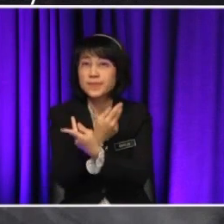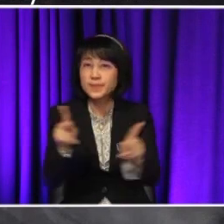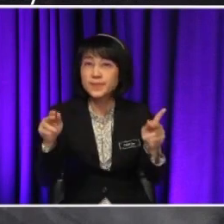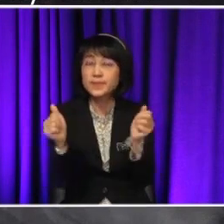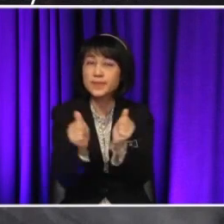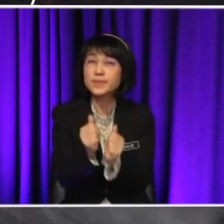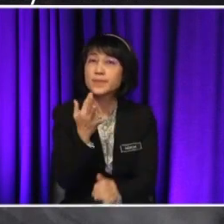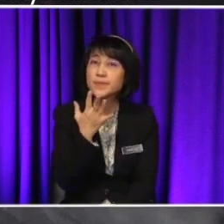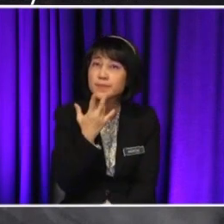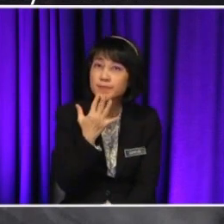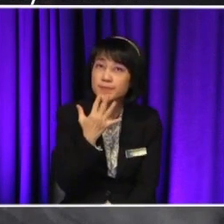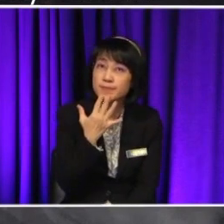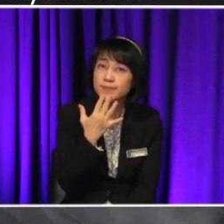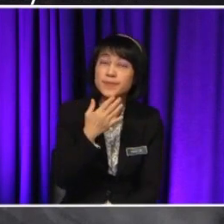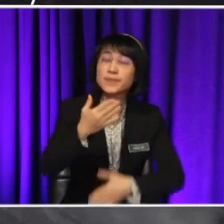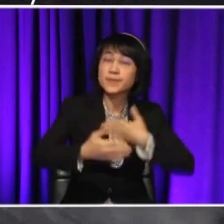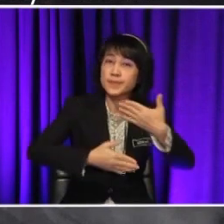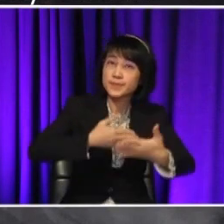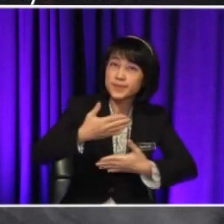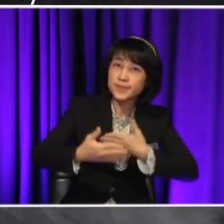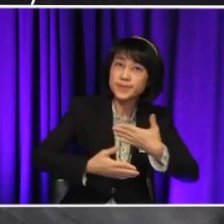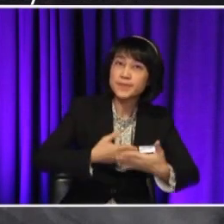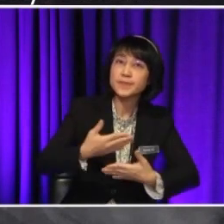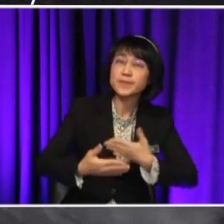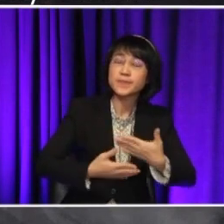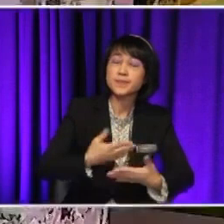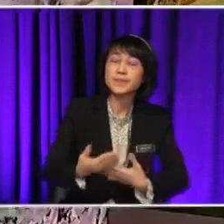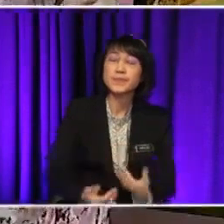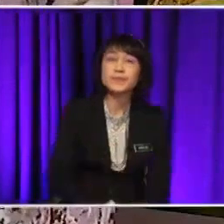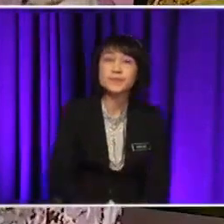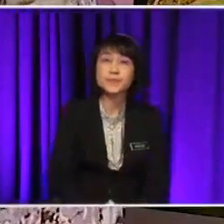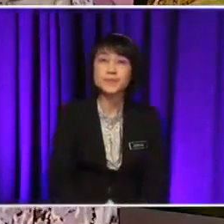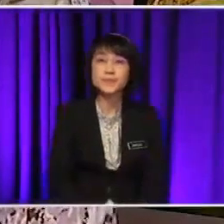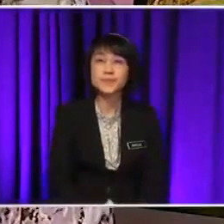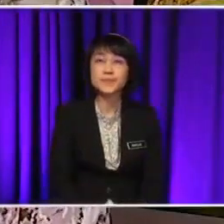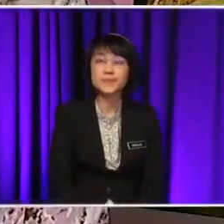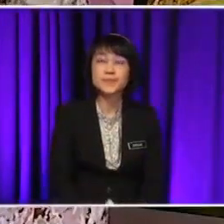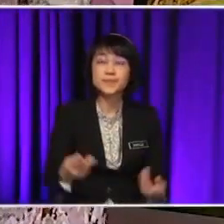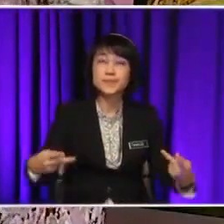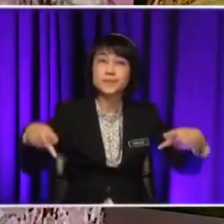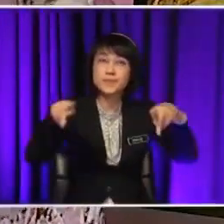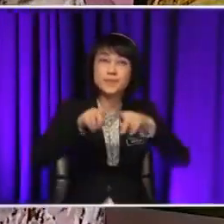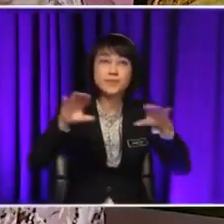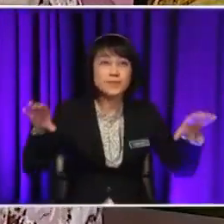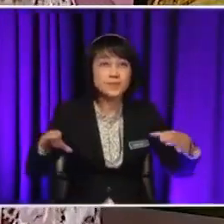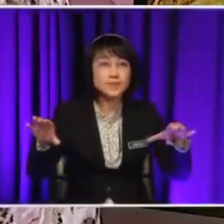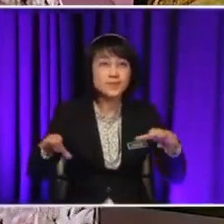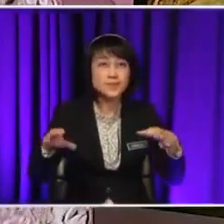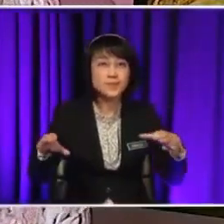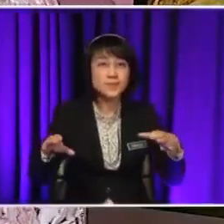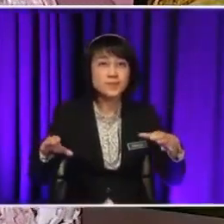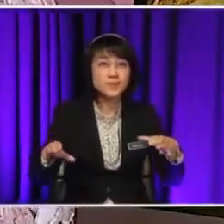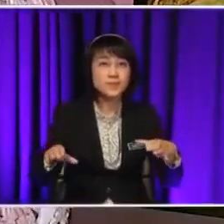sekali. Okey, ini adalah proses penjanaan idea yang perlu dilaksanakan semasa kita membuat di